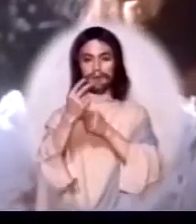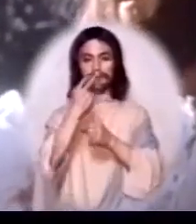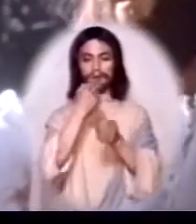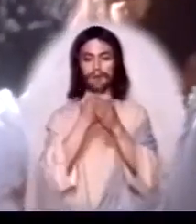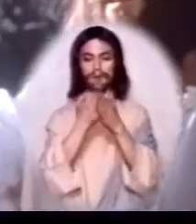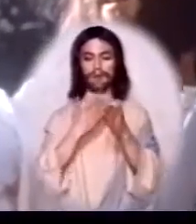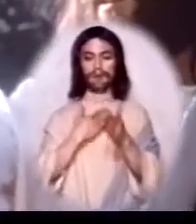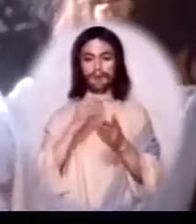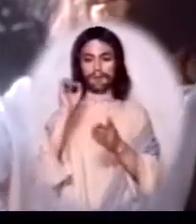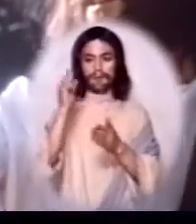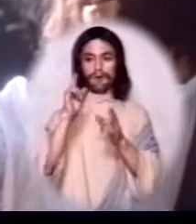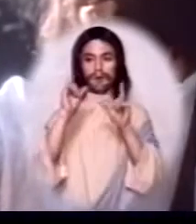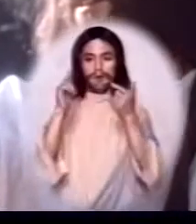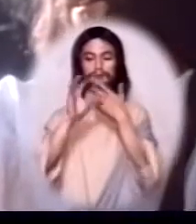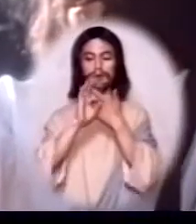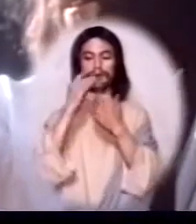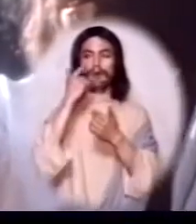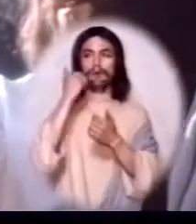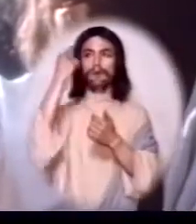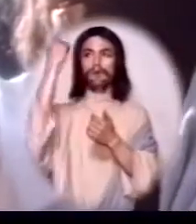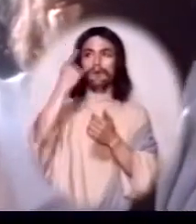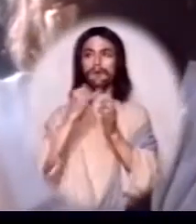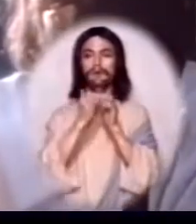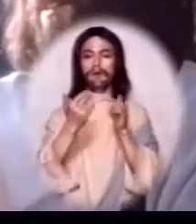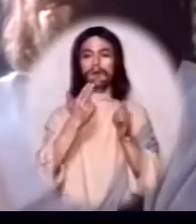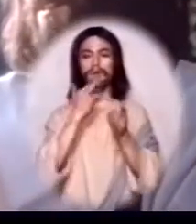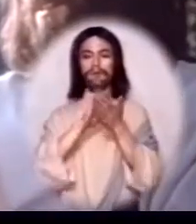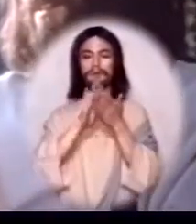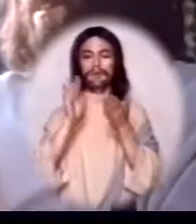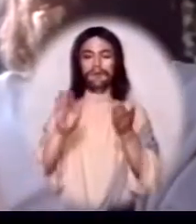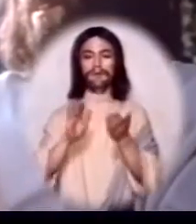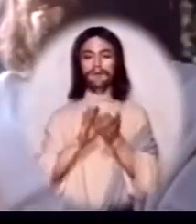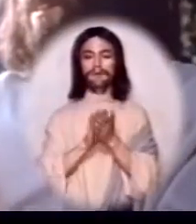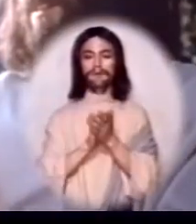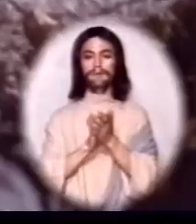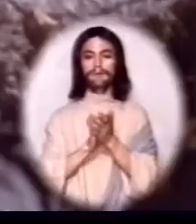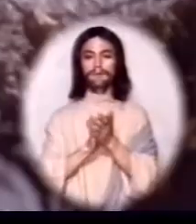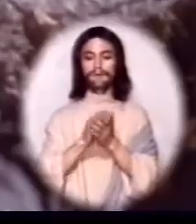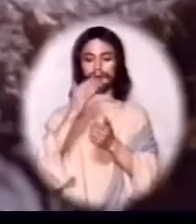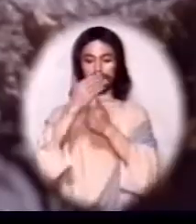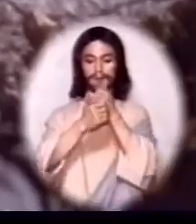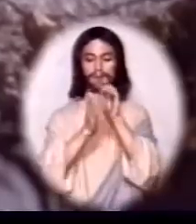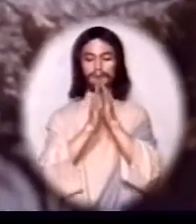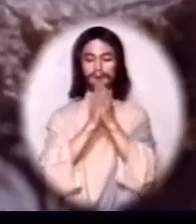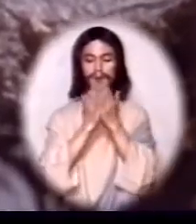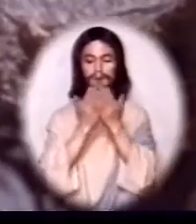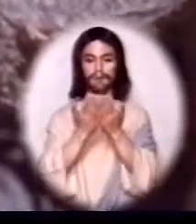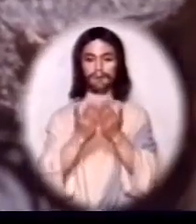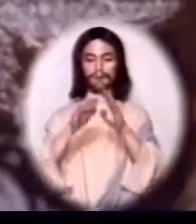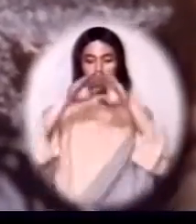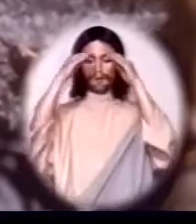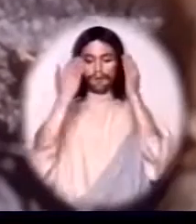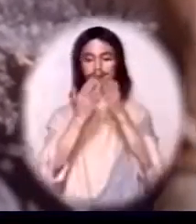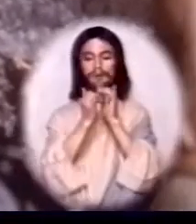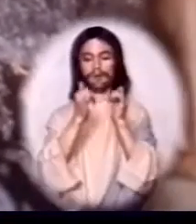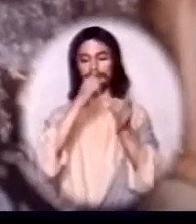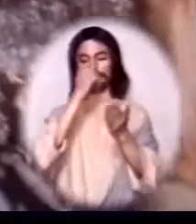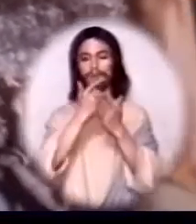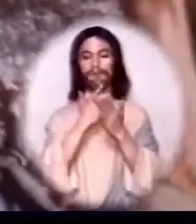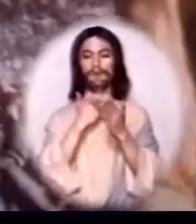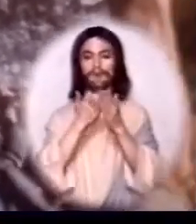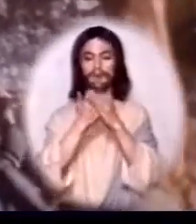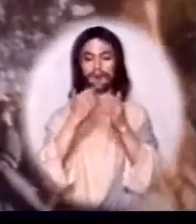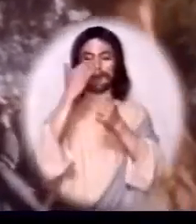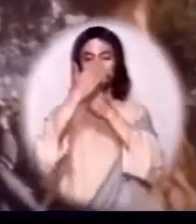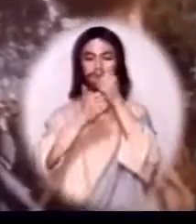진리요 생명이니 나로 말미암지 않고는 아버지께로 올 자가 없느니라. 성경은 모든 사람이